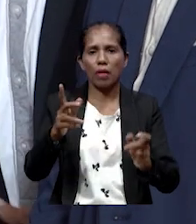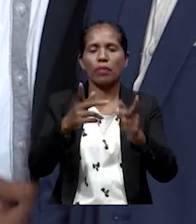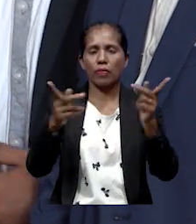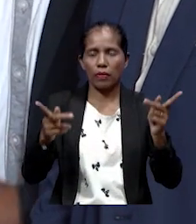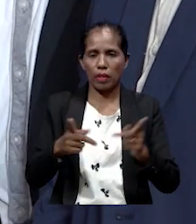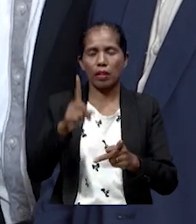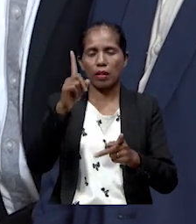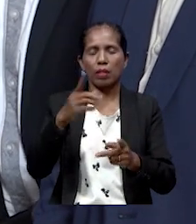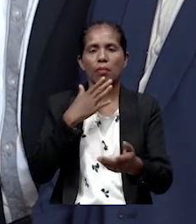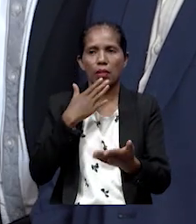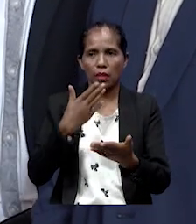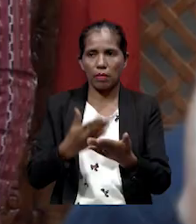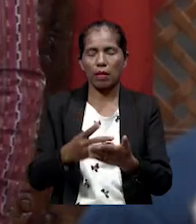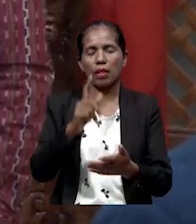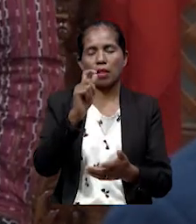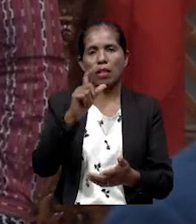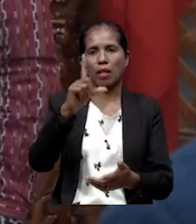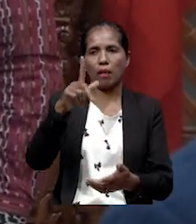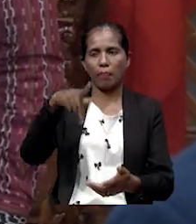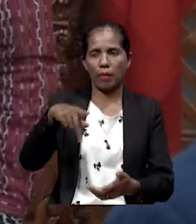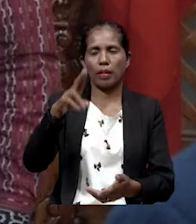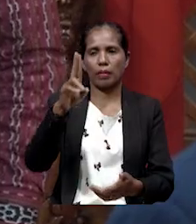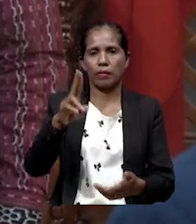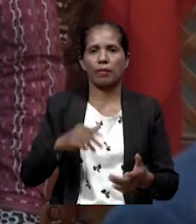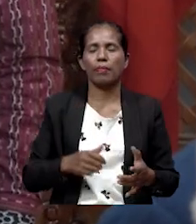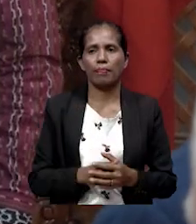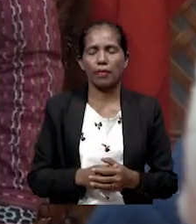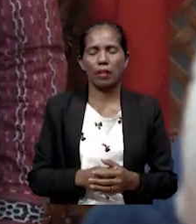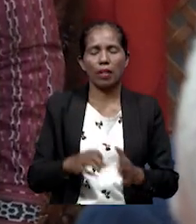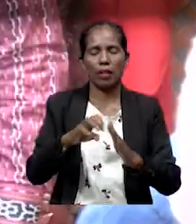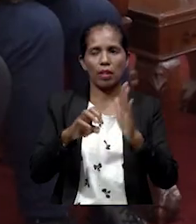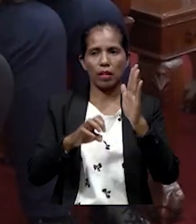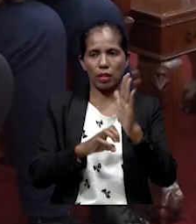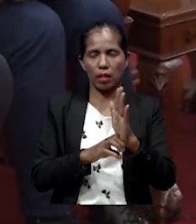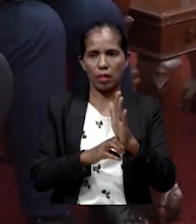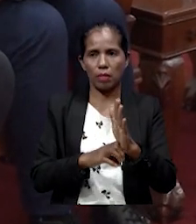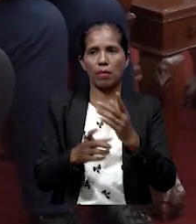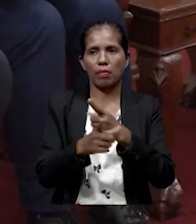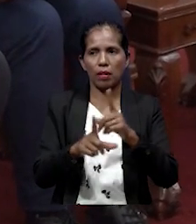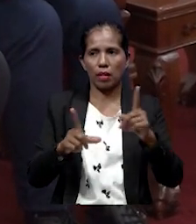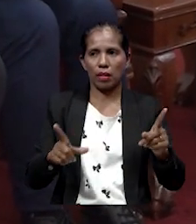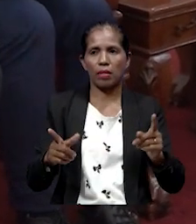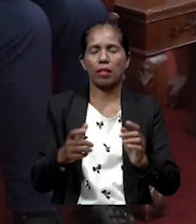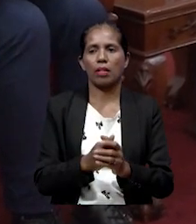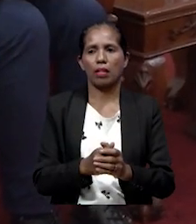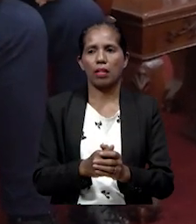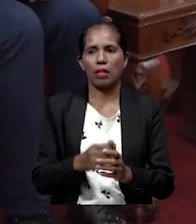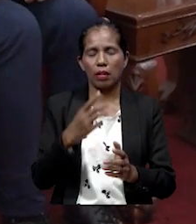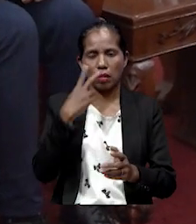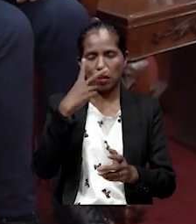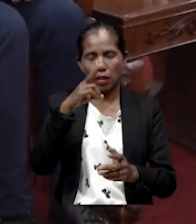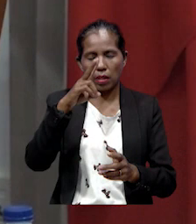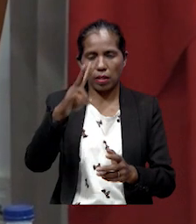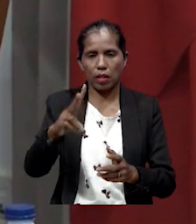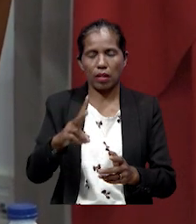nebe dignu ba TLPU. Estado iha atensan bot ba liberdade imprensa iha nasaun laran nebe defini iha Konstitusaun